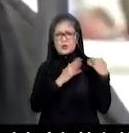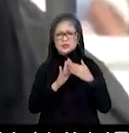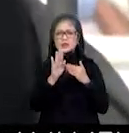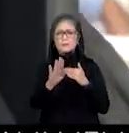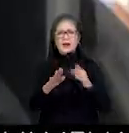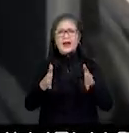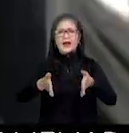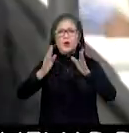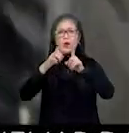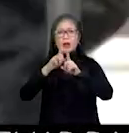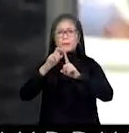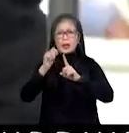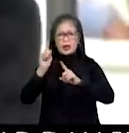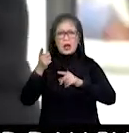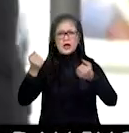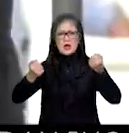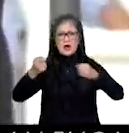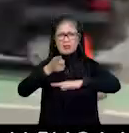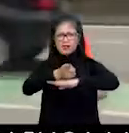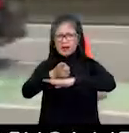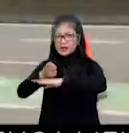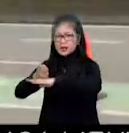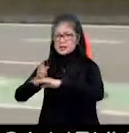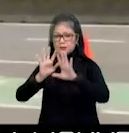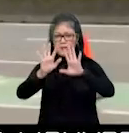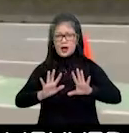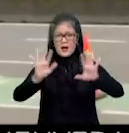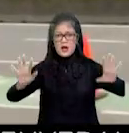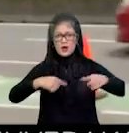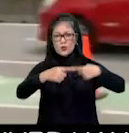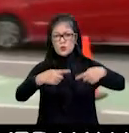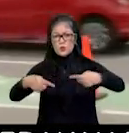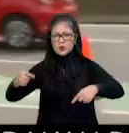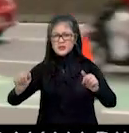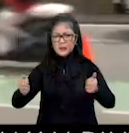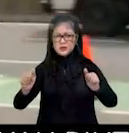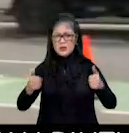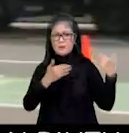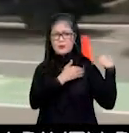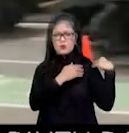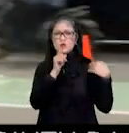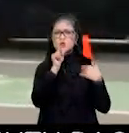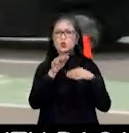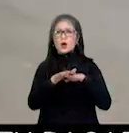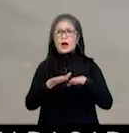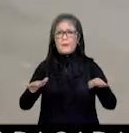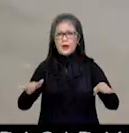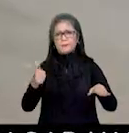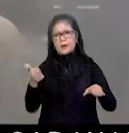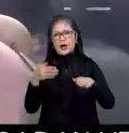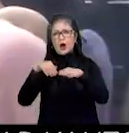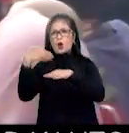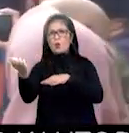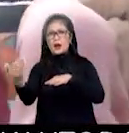gedung DPR. Belasan kendaraan taktis serta pagar kawat duri disiagakan aparat sebagai pengamanan, baik di dalam maupun